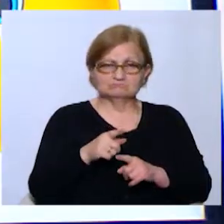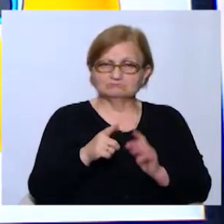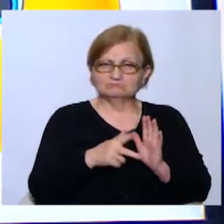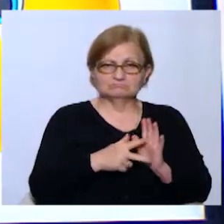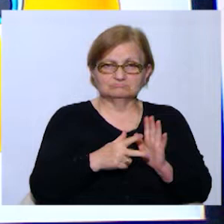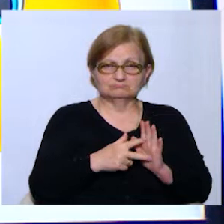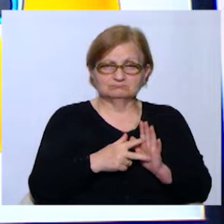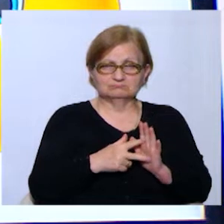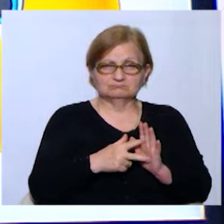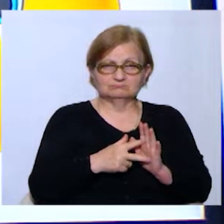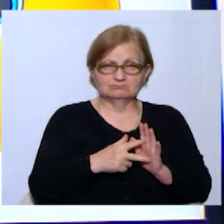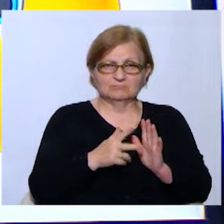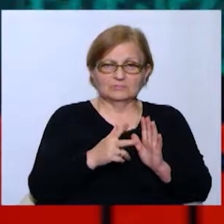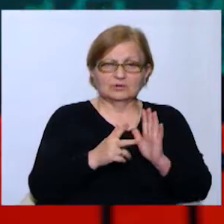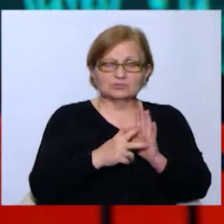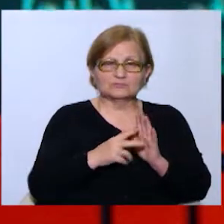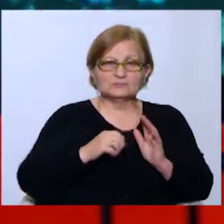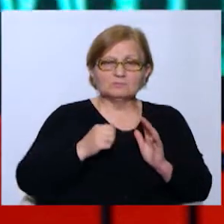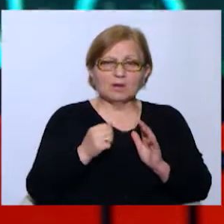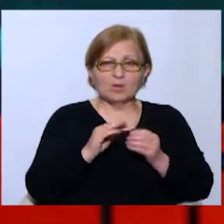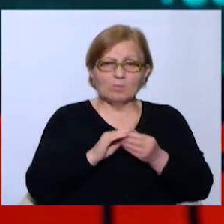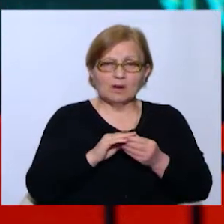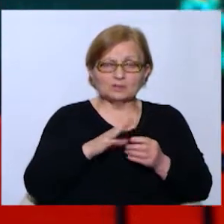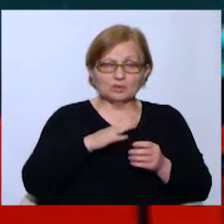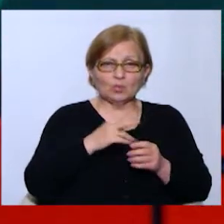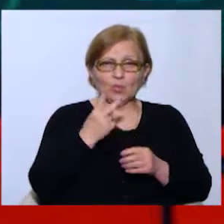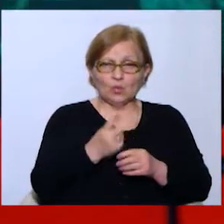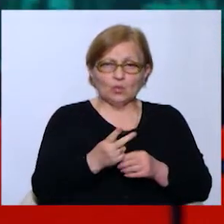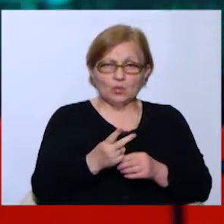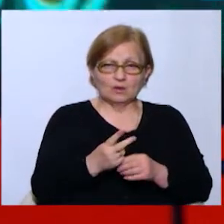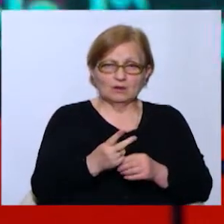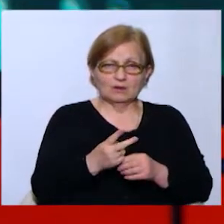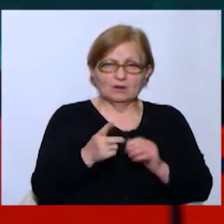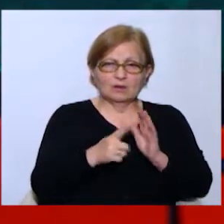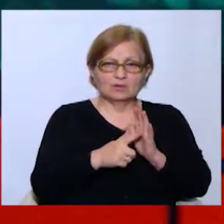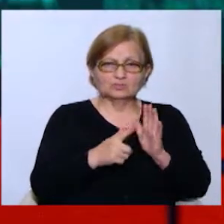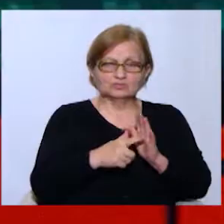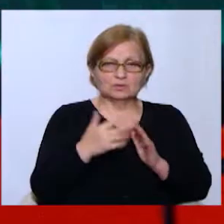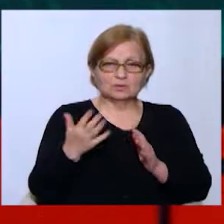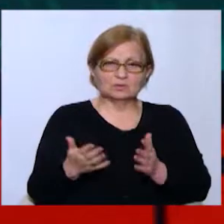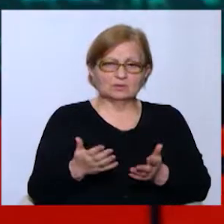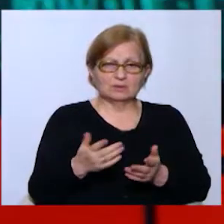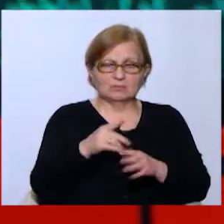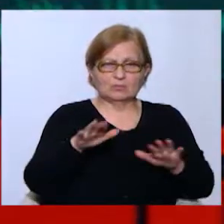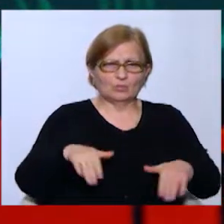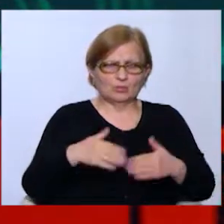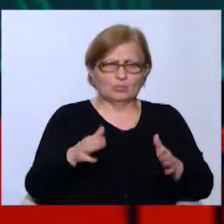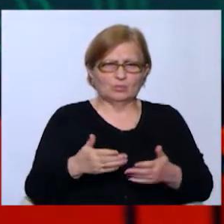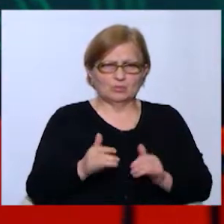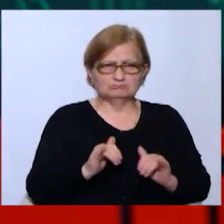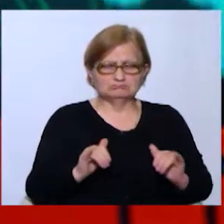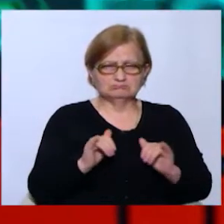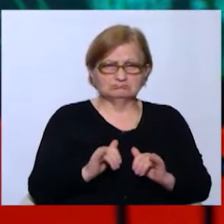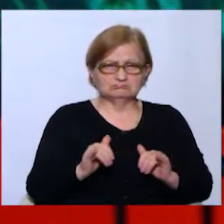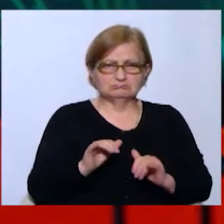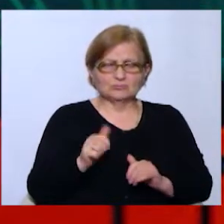8-ს რვის მეგობარი 2 იყო. 10 რო ხდებოდა. 7-ის მეგობარი 3 იყო. არც ერთი რო არ არის აქ, ესენი როგორ